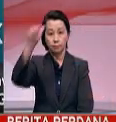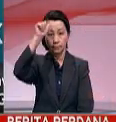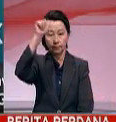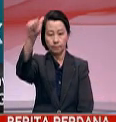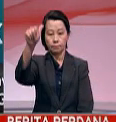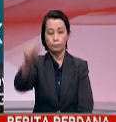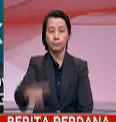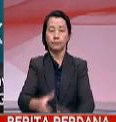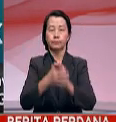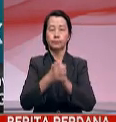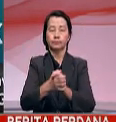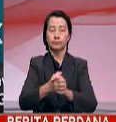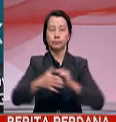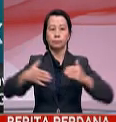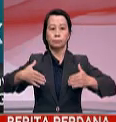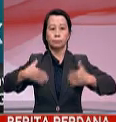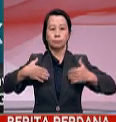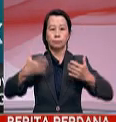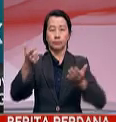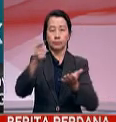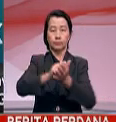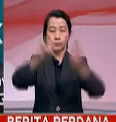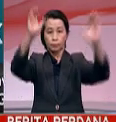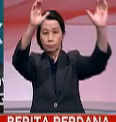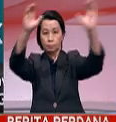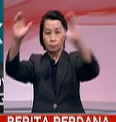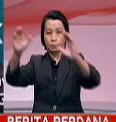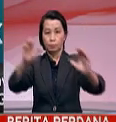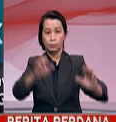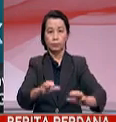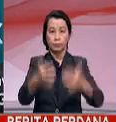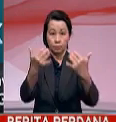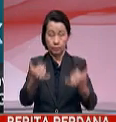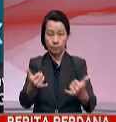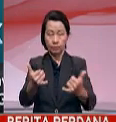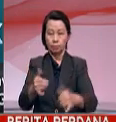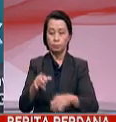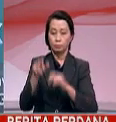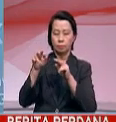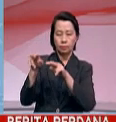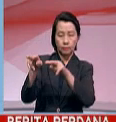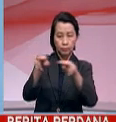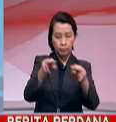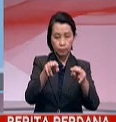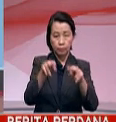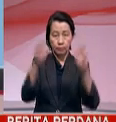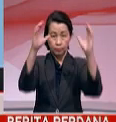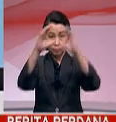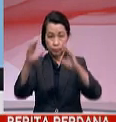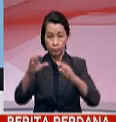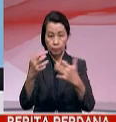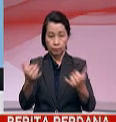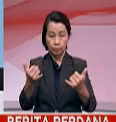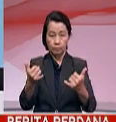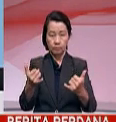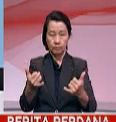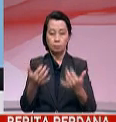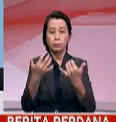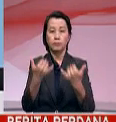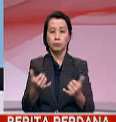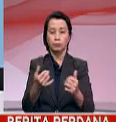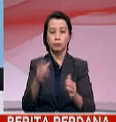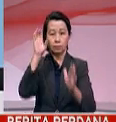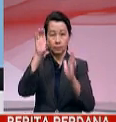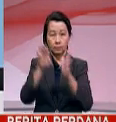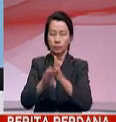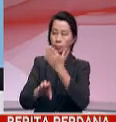Assalamualaikum dan salam sejahtera. Laporan cuaca pada malam ini dimulakan dengan tinjauan cuaca semasa. Imej radar terkini